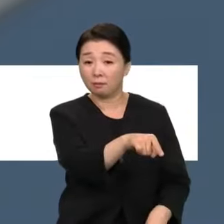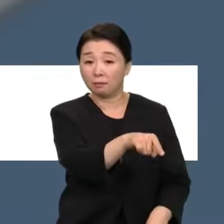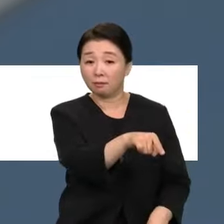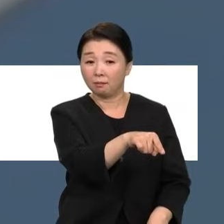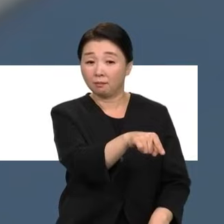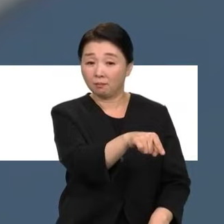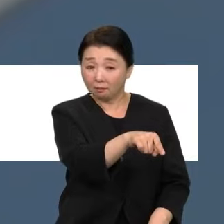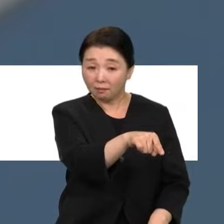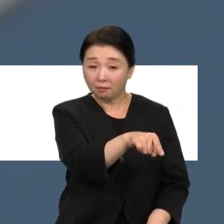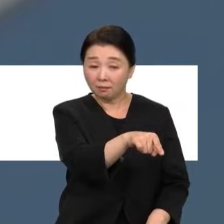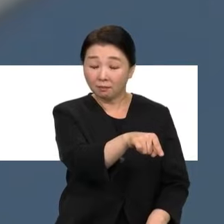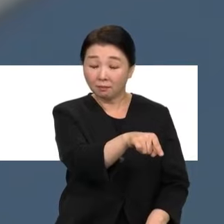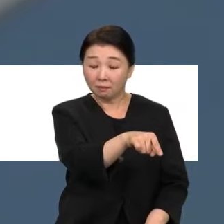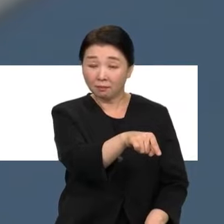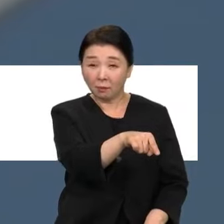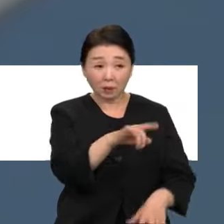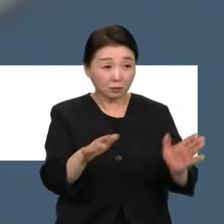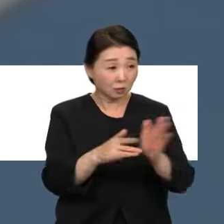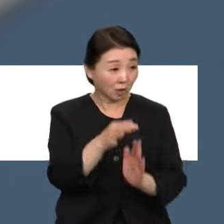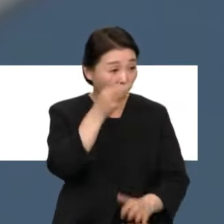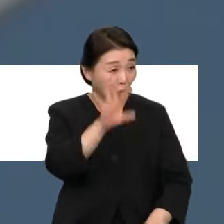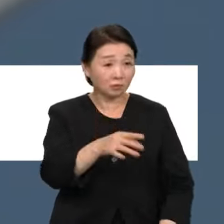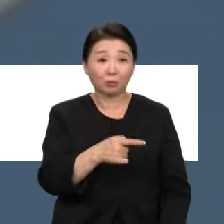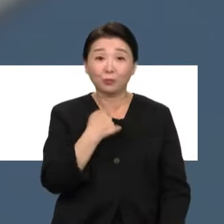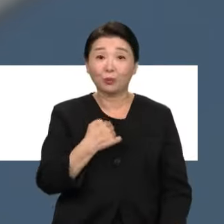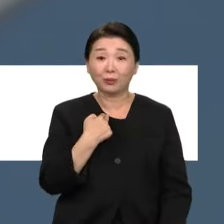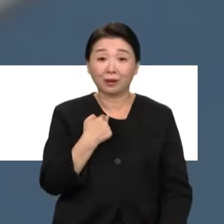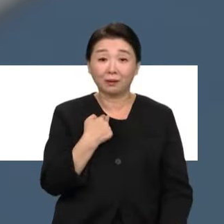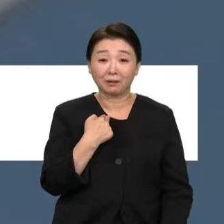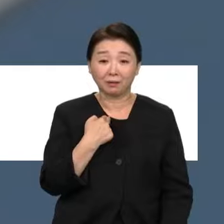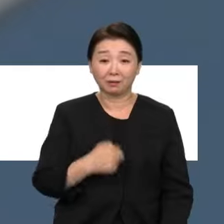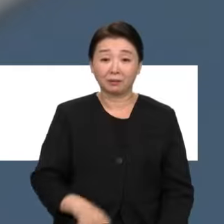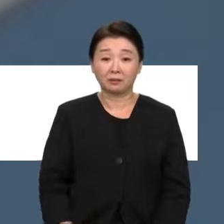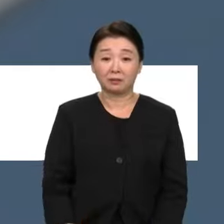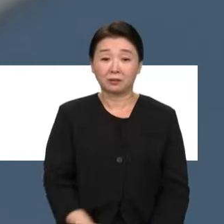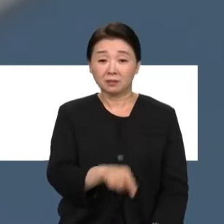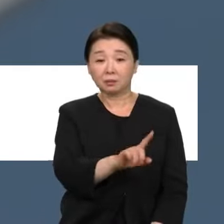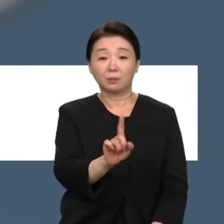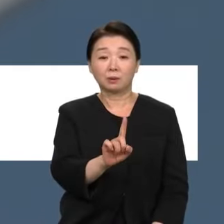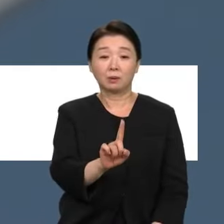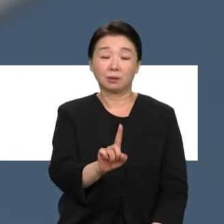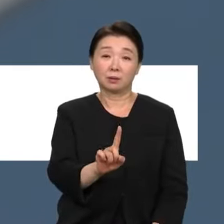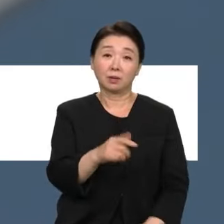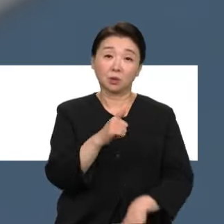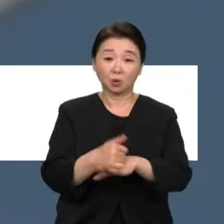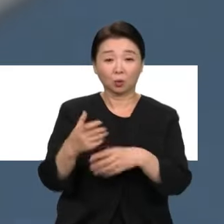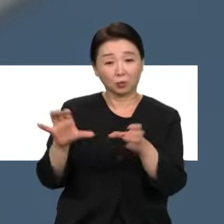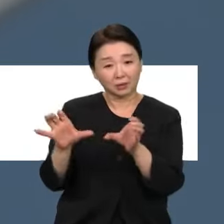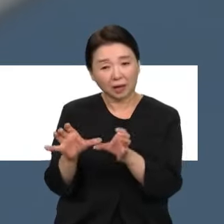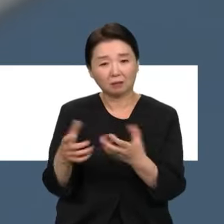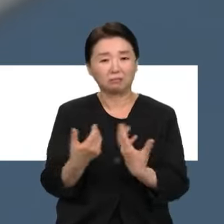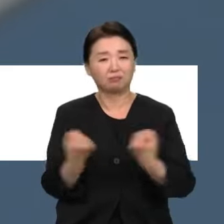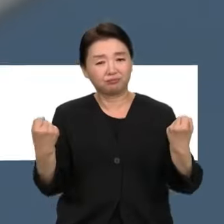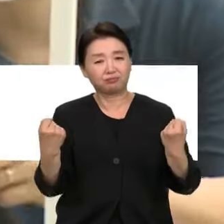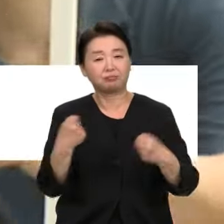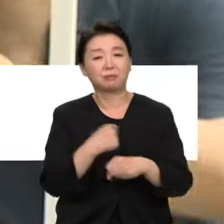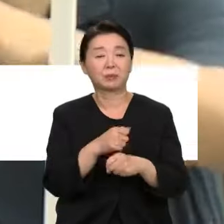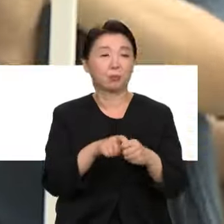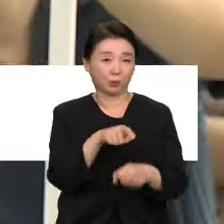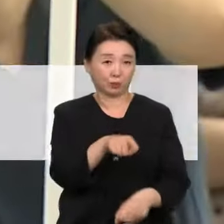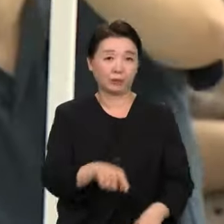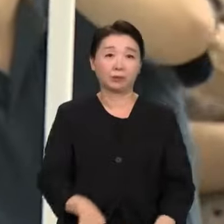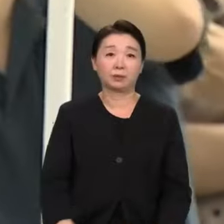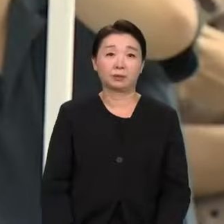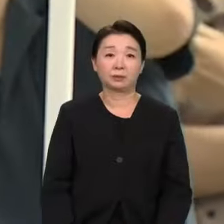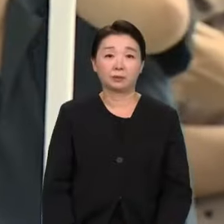모임을 가진 것을 제가 본 적은 없거든 이런 것이 당의 분유를 일으킬 수가 있